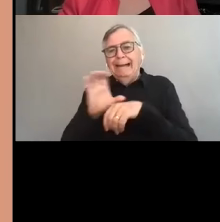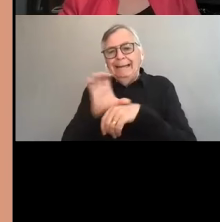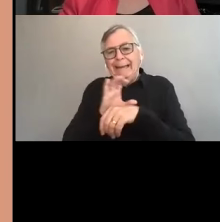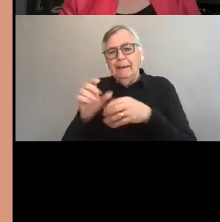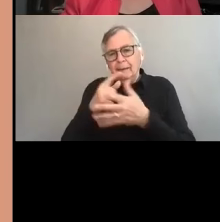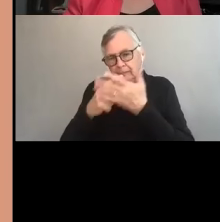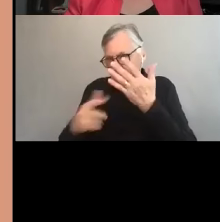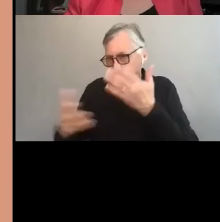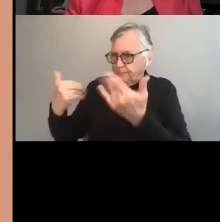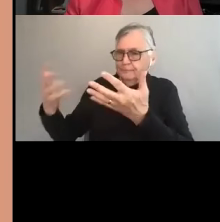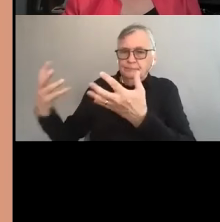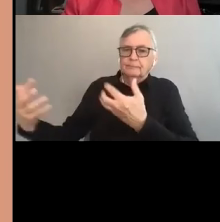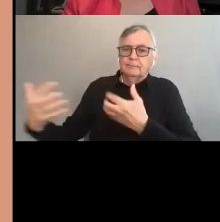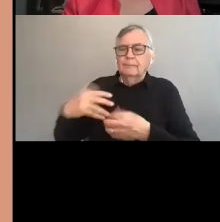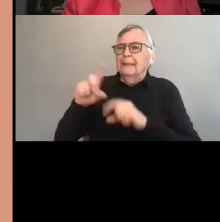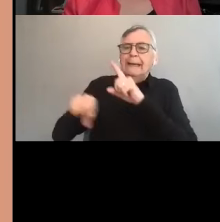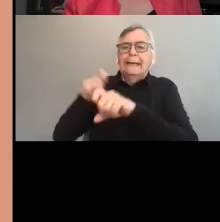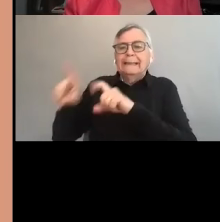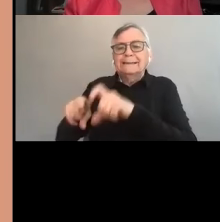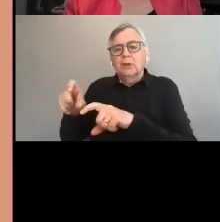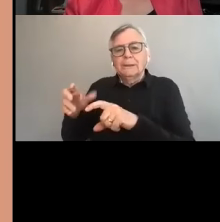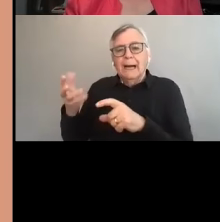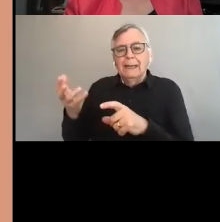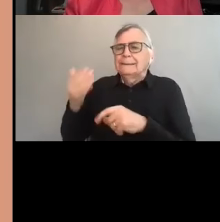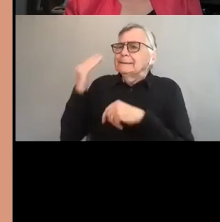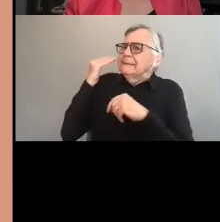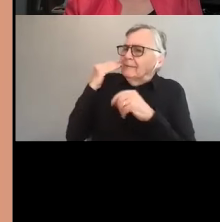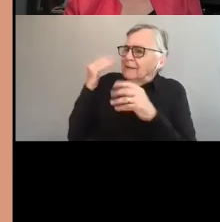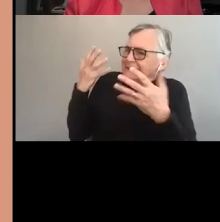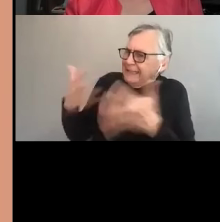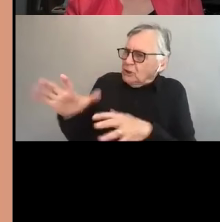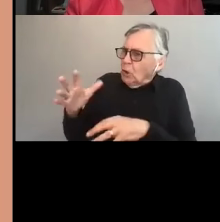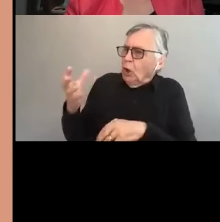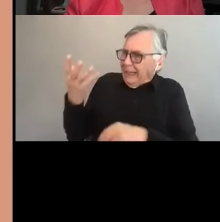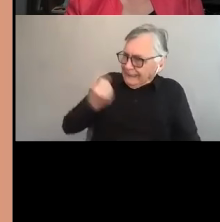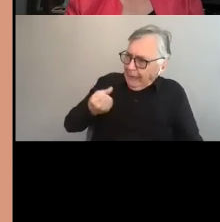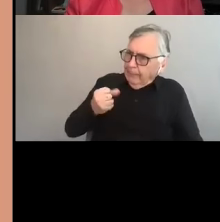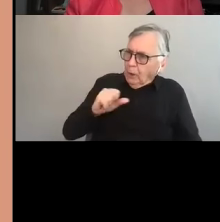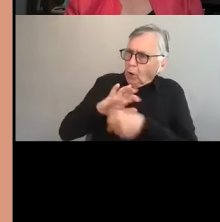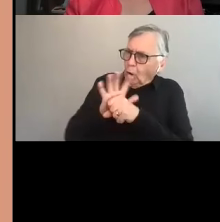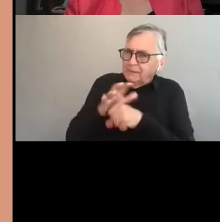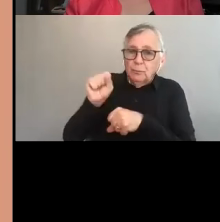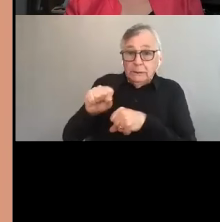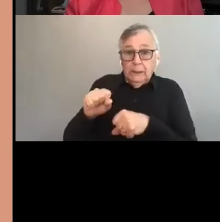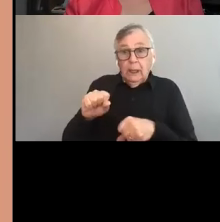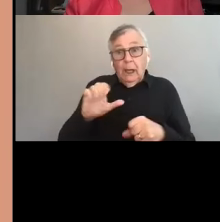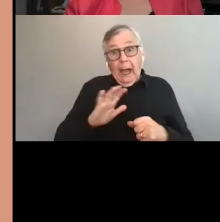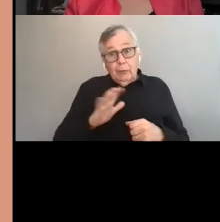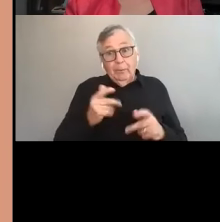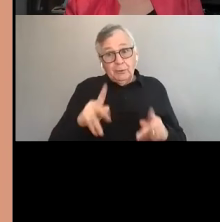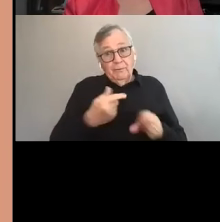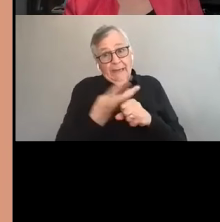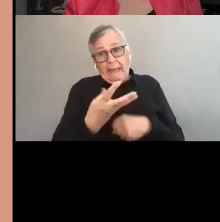Et puis, ça va être un questionnaire. On va commencer par savoir, avez-vous fait la COVID ou pas? Il y a beaucoup de gens qui vivent avec le VIH qui ont fait la